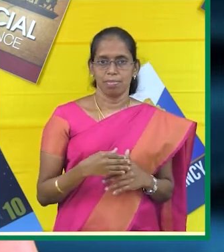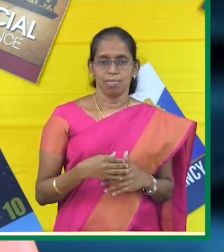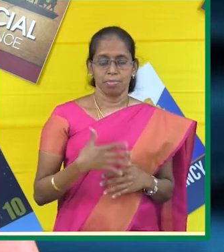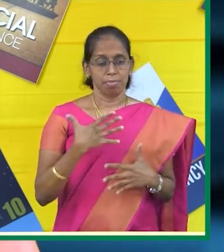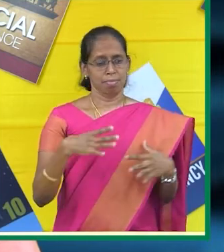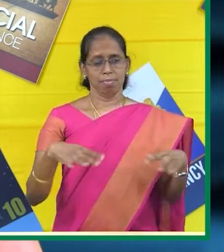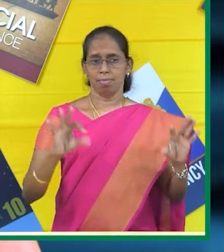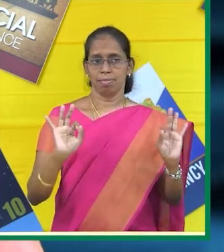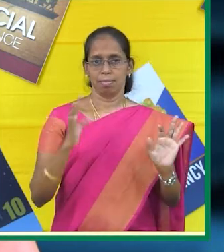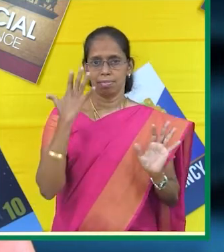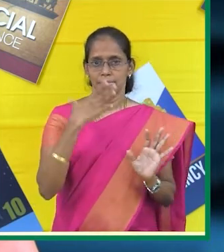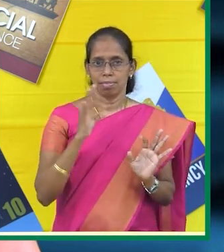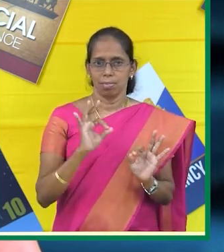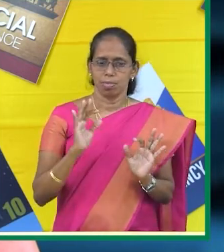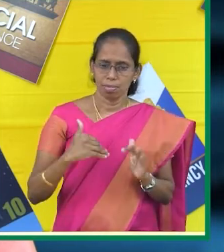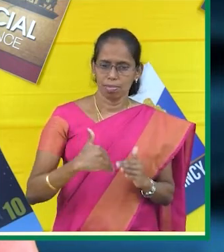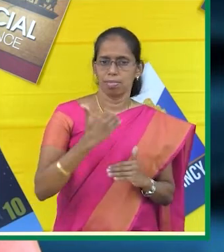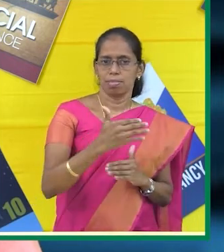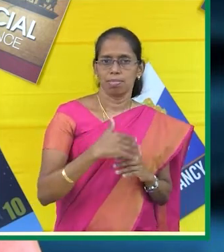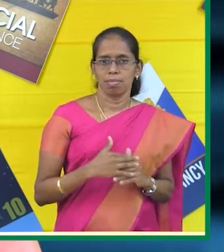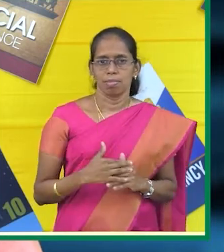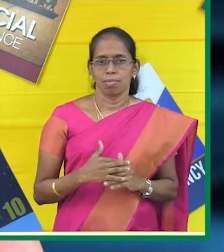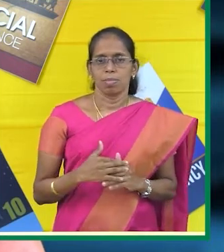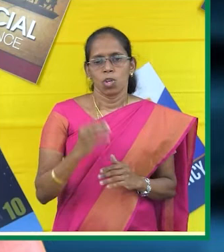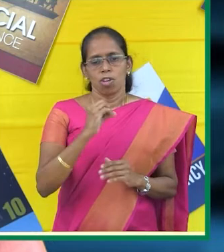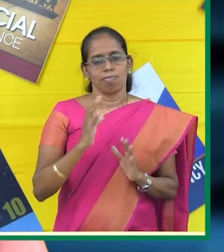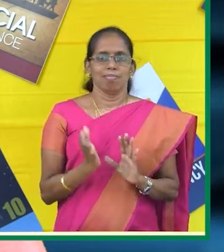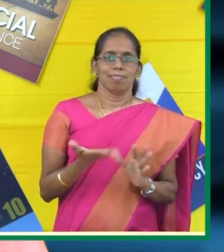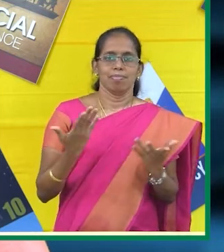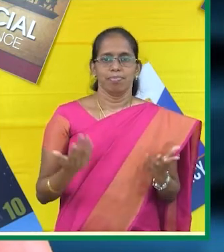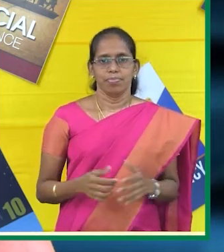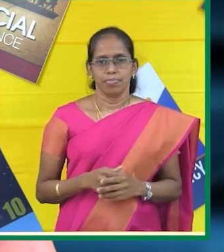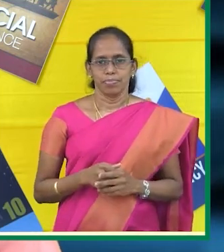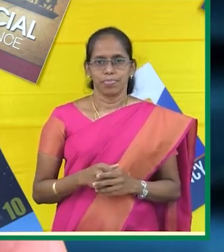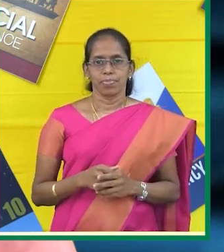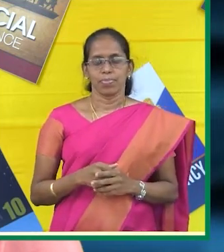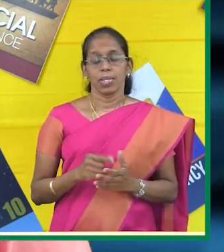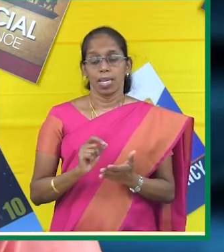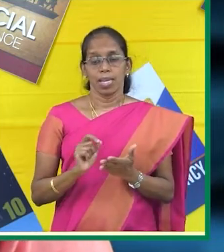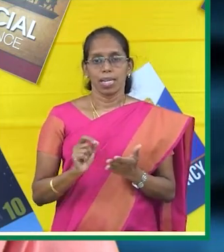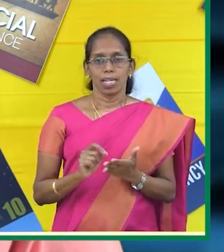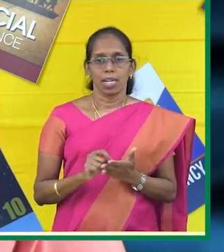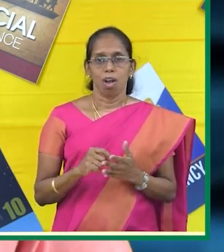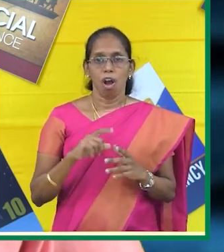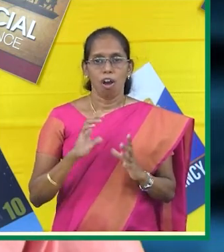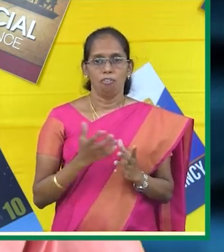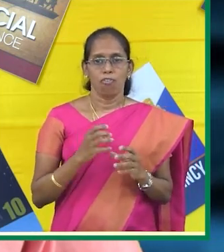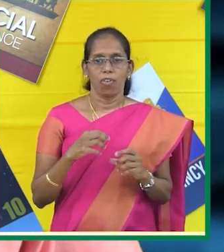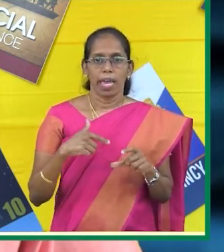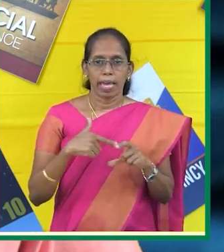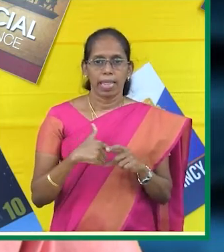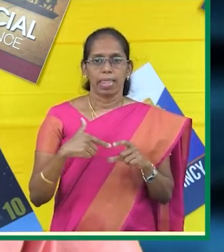மனிதராக, நல்ல மனிதராக வெளியே வருகிறார். அலுவலகத்திற்கு செல்வதற்காக தயாராகிறார். அவர் எடிட்டர் ஆஃப் எர்த் ஹெரால்ட் என்ற